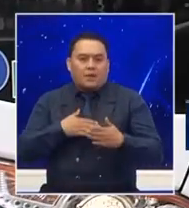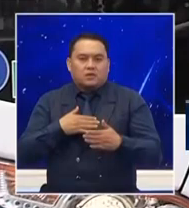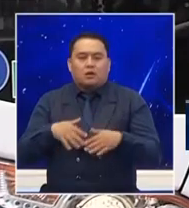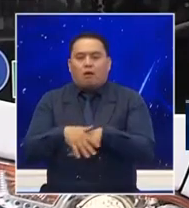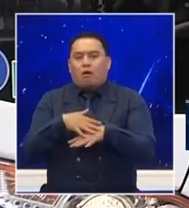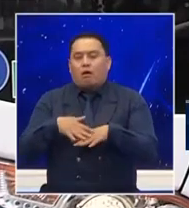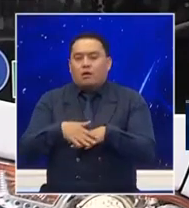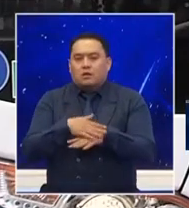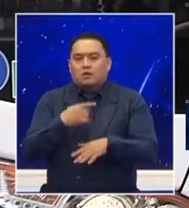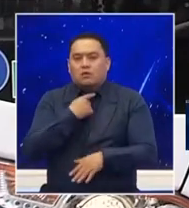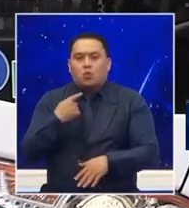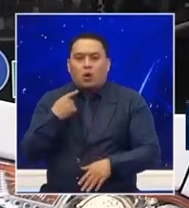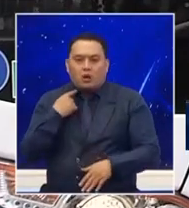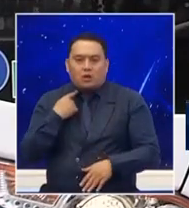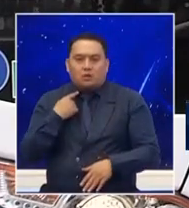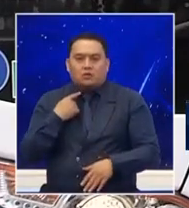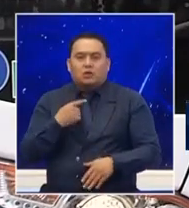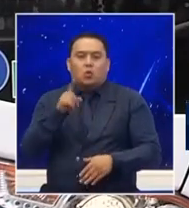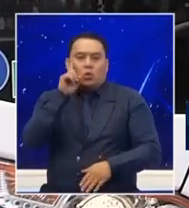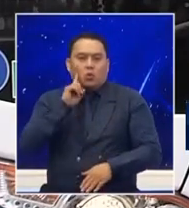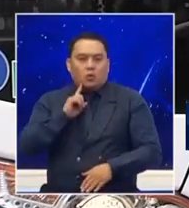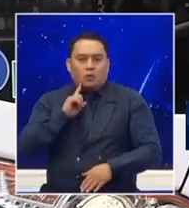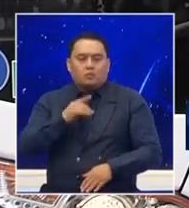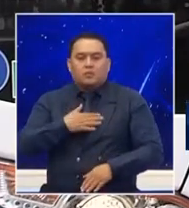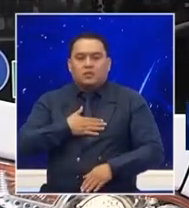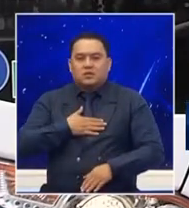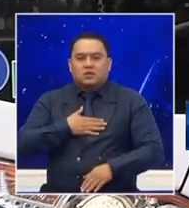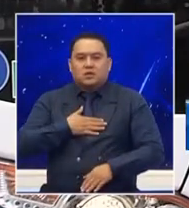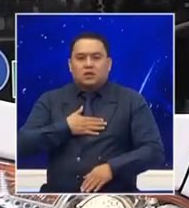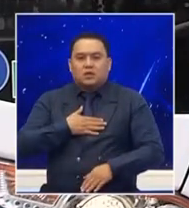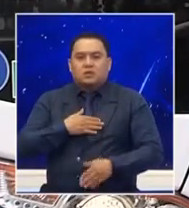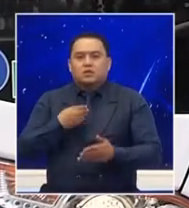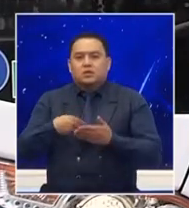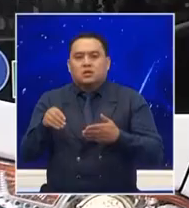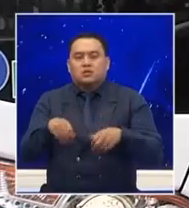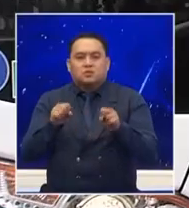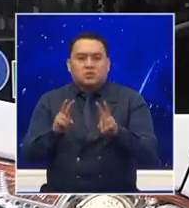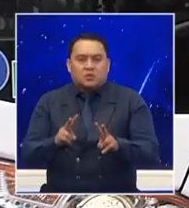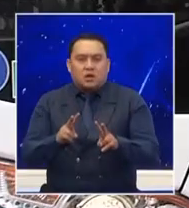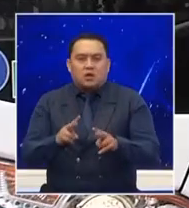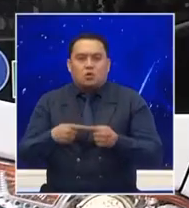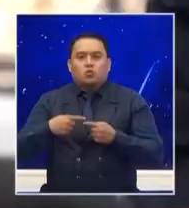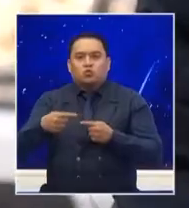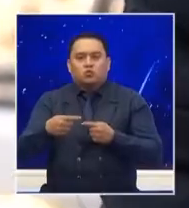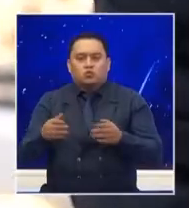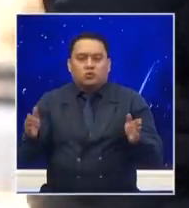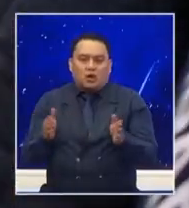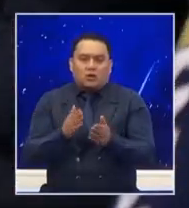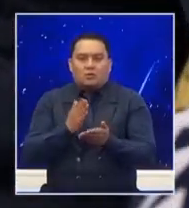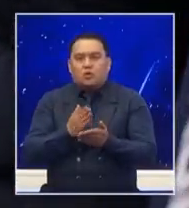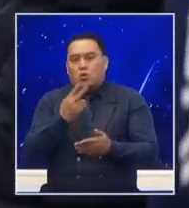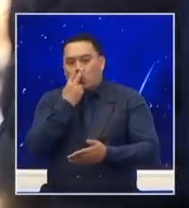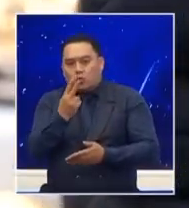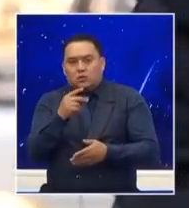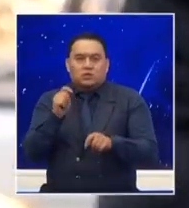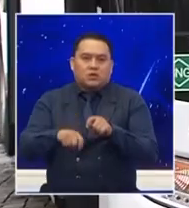Халықтарға, талдықорған халқына өте қолайлы. Біз өзінің соған арнап алдымыз. Қысқасы да бар, ұзыны да бар. Көрдік, тексердік, бір